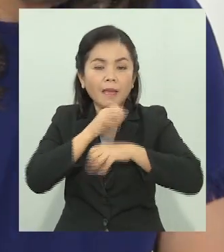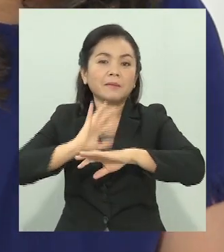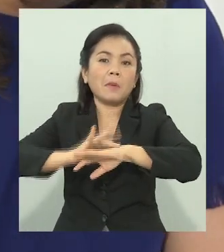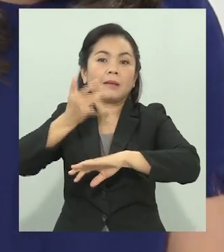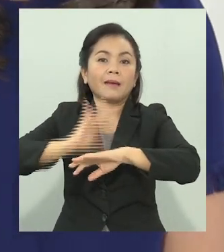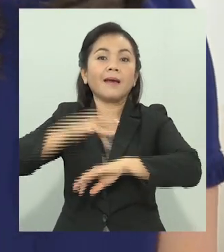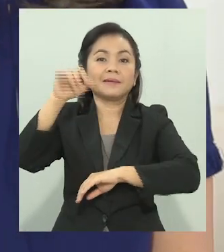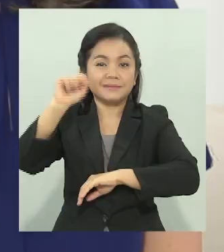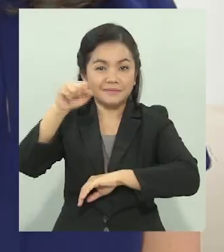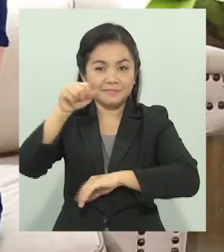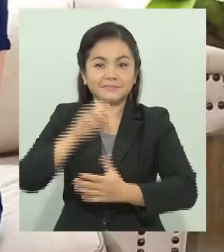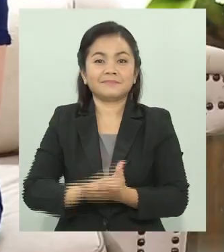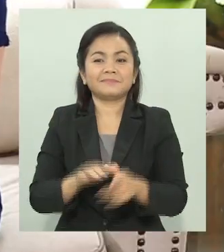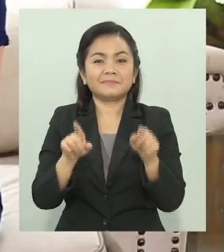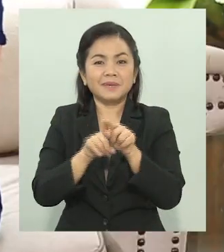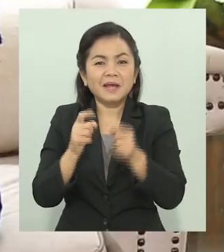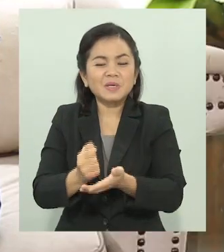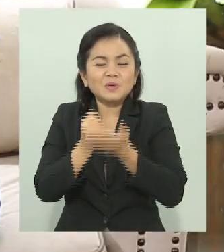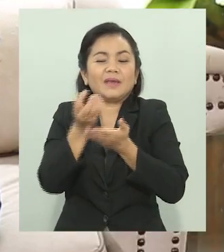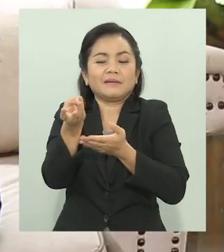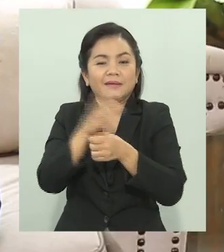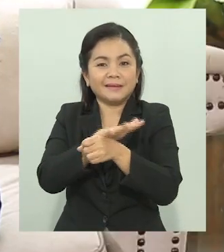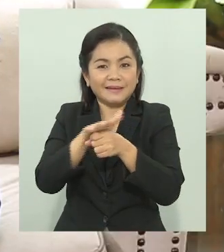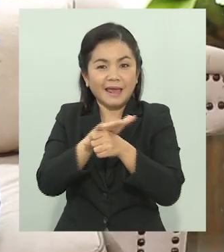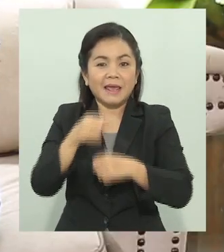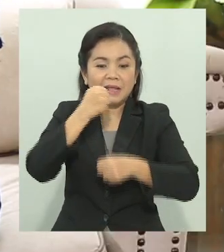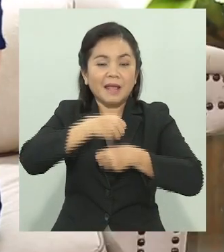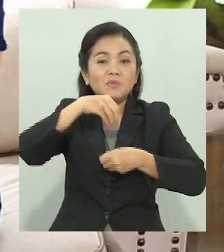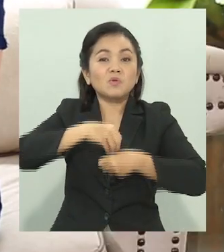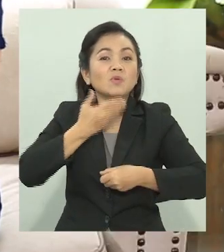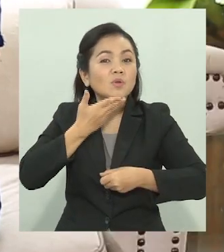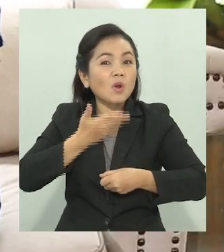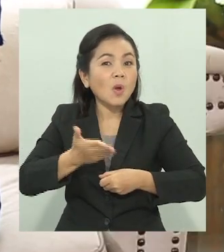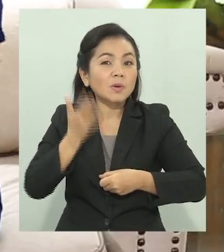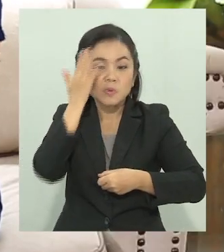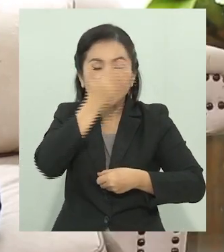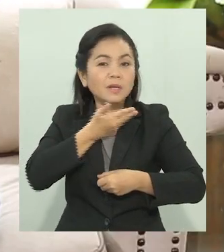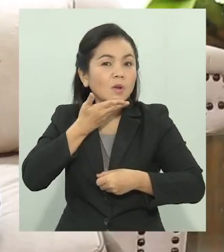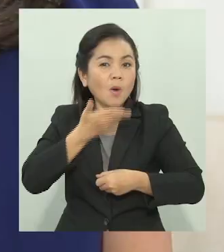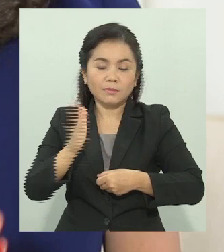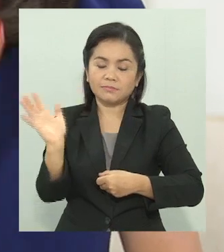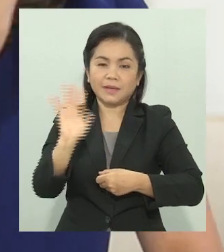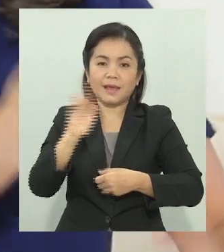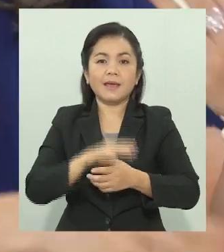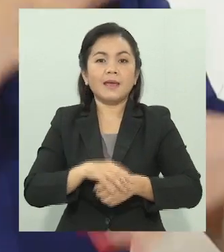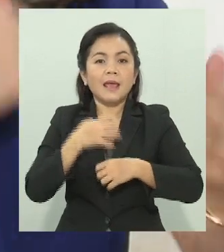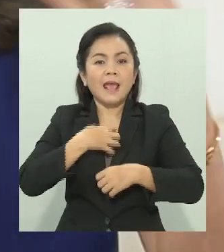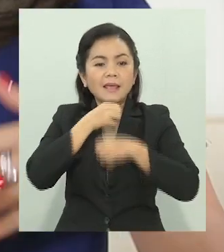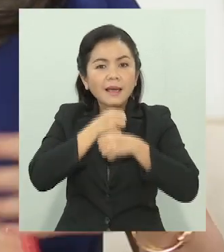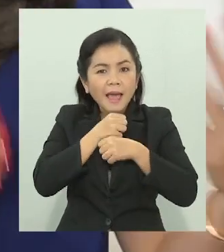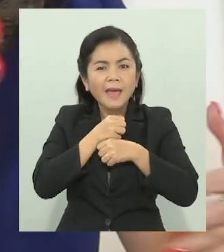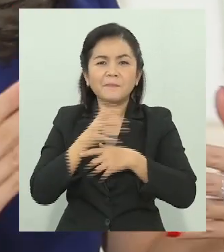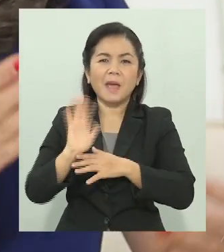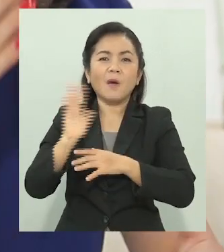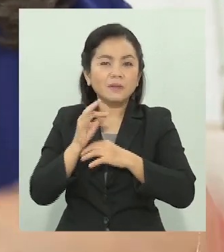นะคะก็เพราะฉะนั้นก็มันก็จะไม่มีอายุแบบทำทีเดียวแล้วอยู่ไปได้ตลอดเนาะถ้าเราจะยังแก่ต่อเนื่องไปเราก็ยังต้องแก้ไ